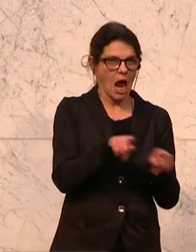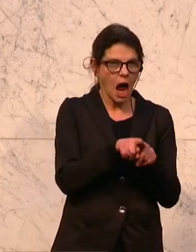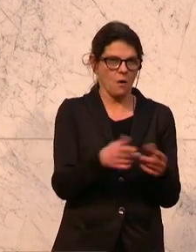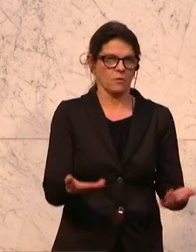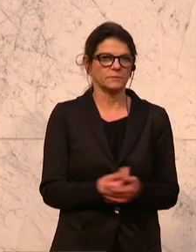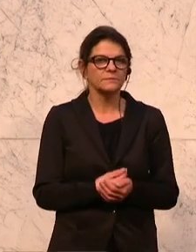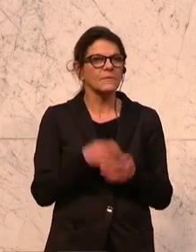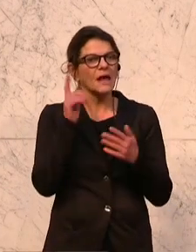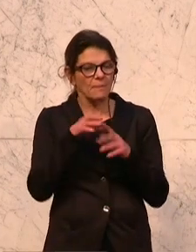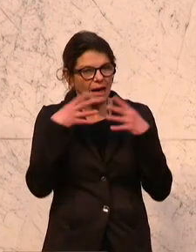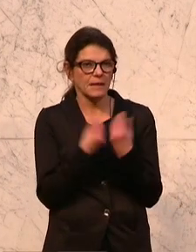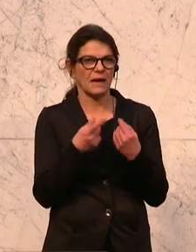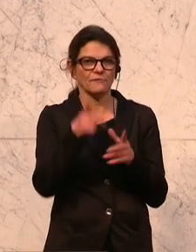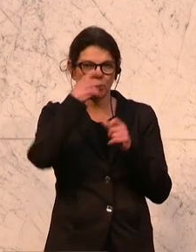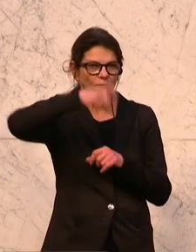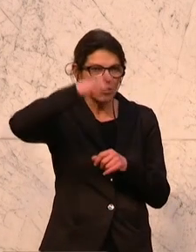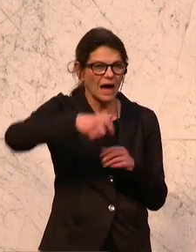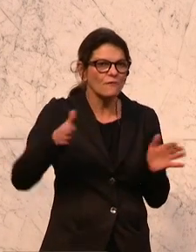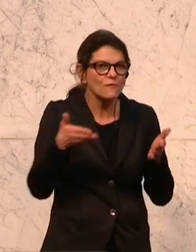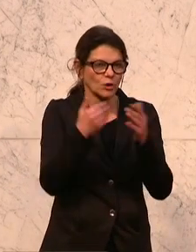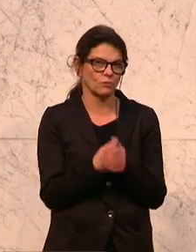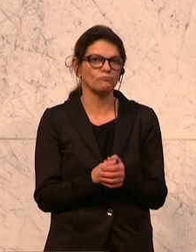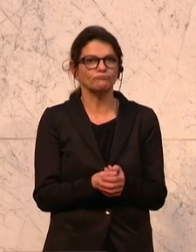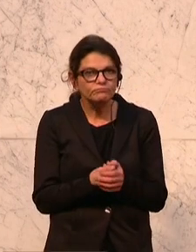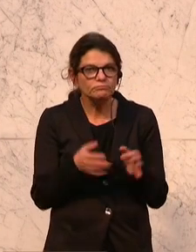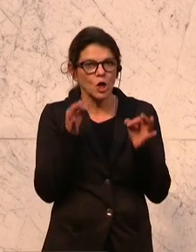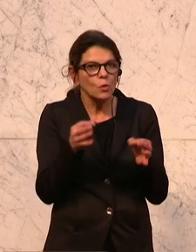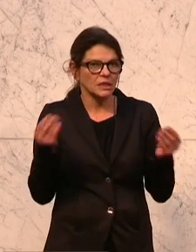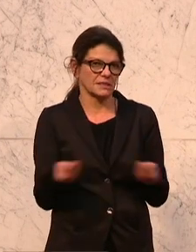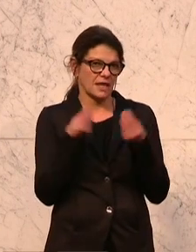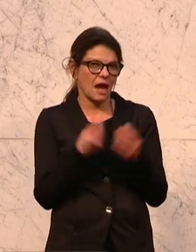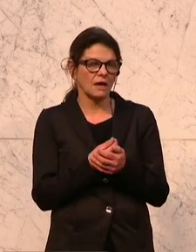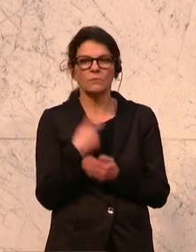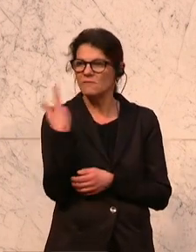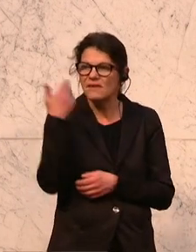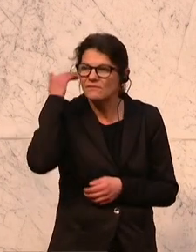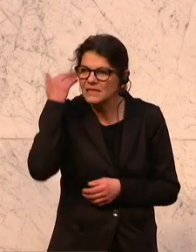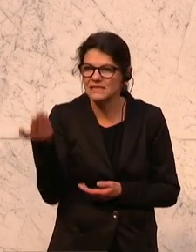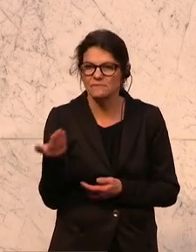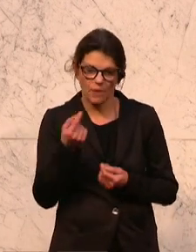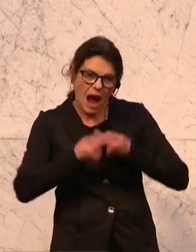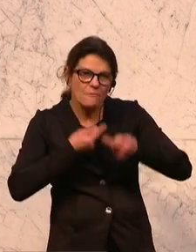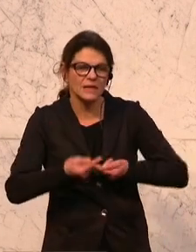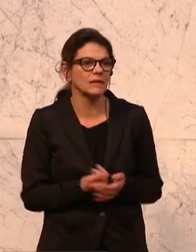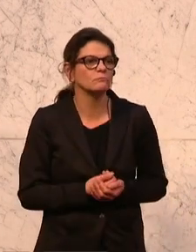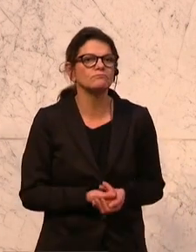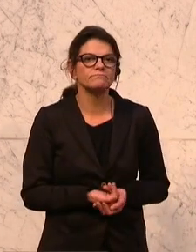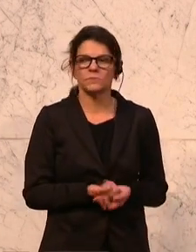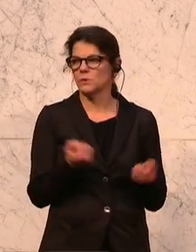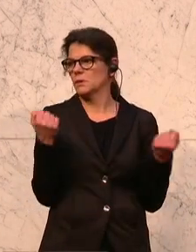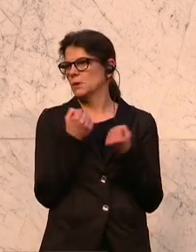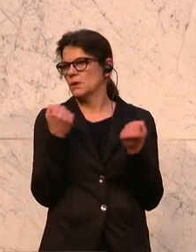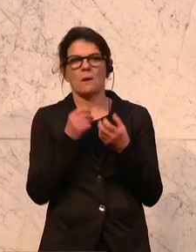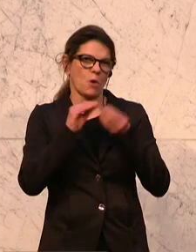ausdehnen können. Ganz grundsätzlich die Photovoltaikförderung, eine grundsätzlich gute Sache. Wir wissen aber, dass in der Abwicklung es